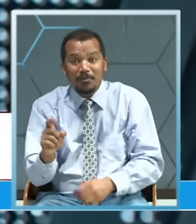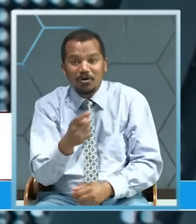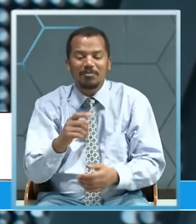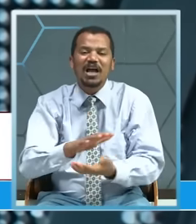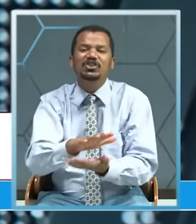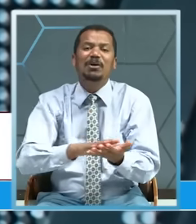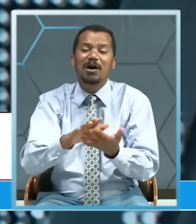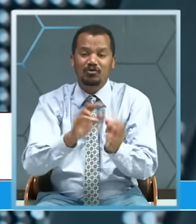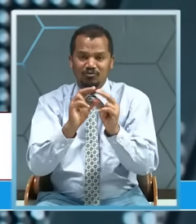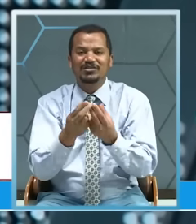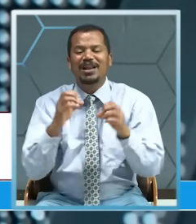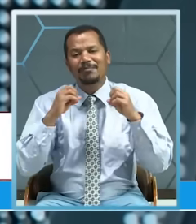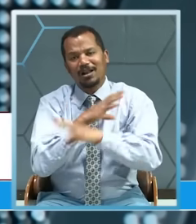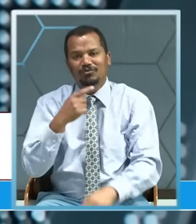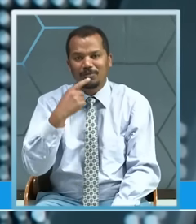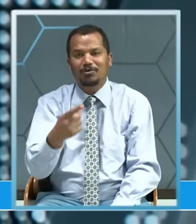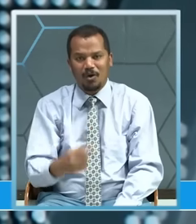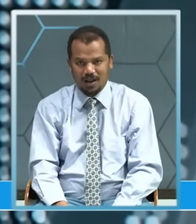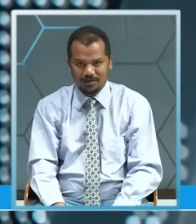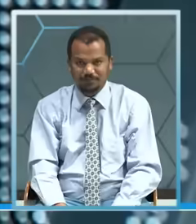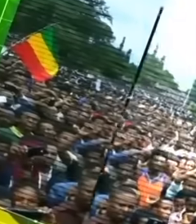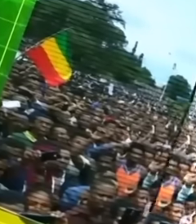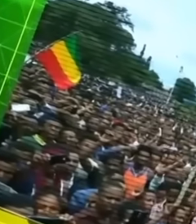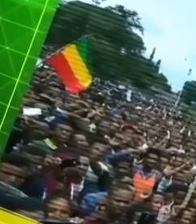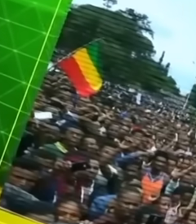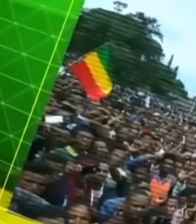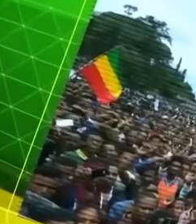ስራ የተገባ ቢሆንም አሸባሪው ቡድን አምክኖታል ብለዋል።